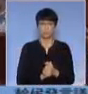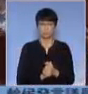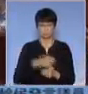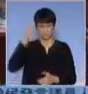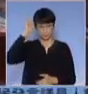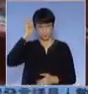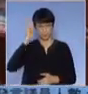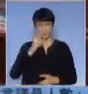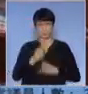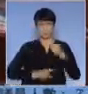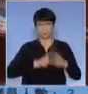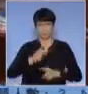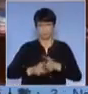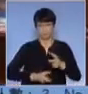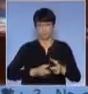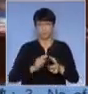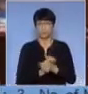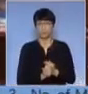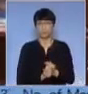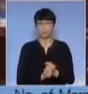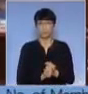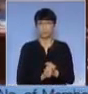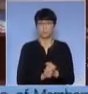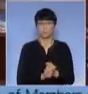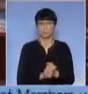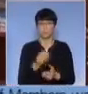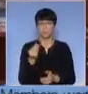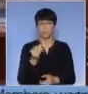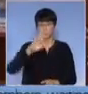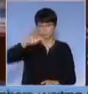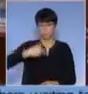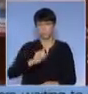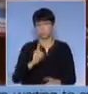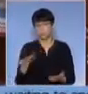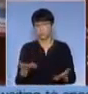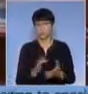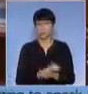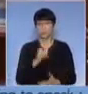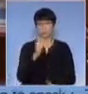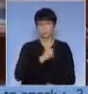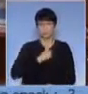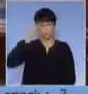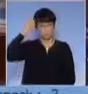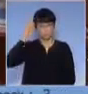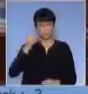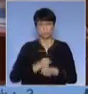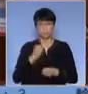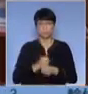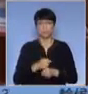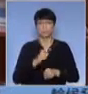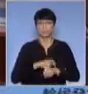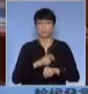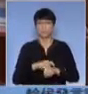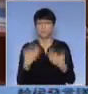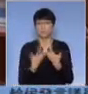開支款項及其經費來源，戴教授用於該等研究的工作的時數，